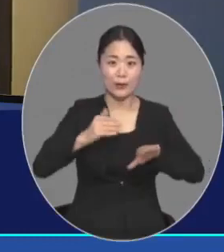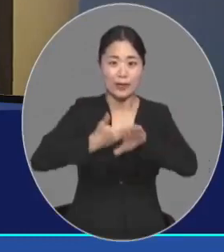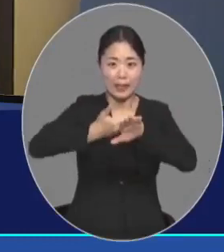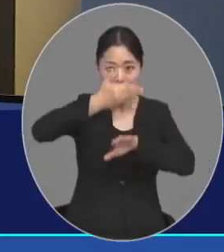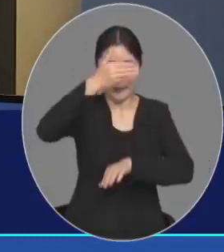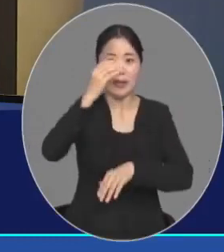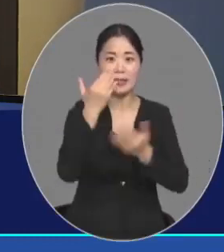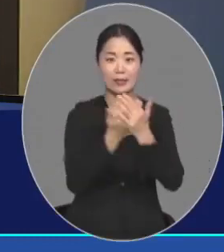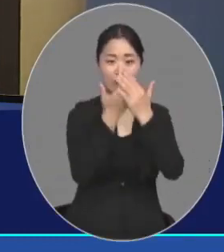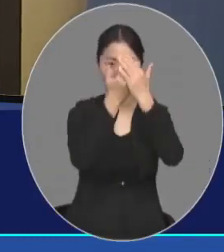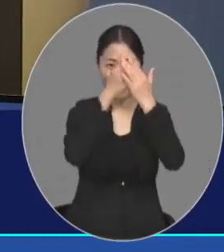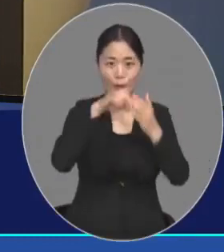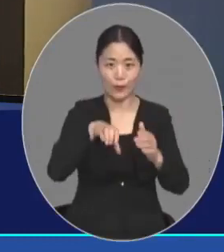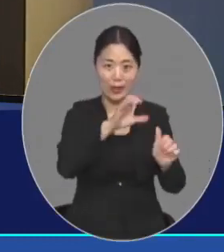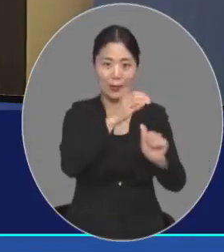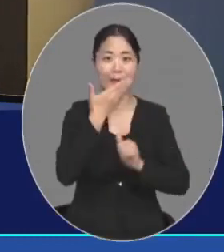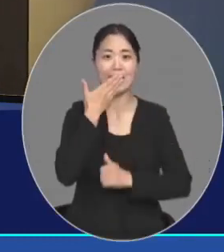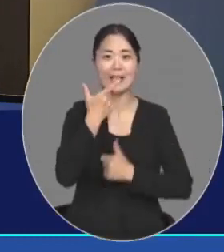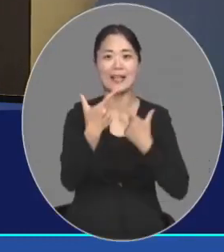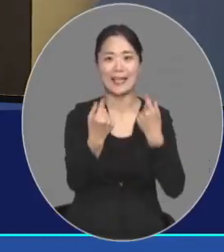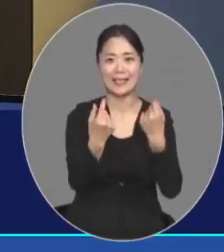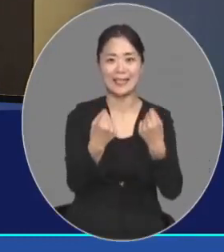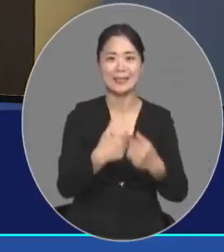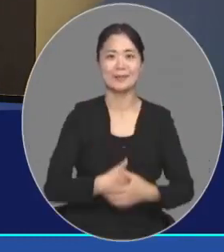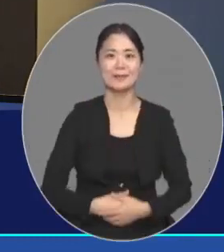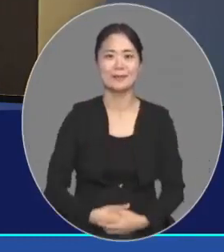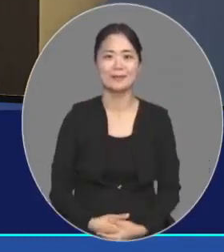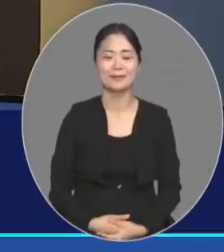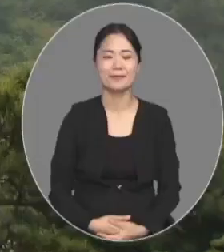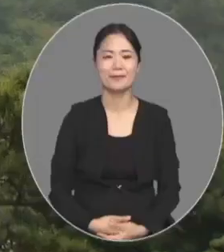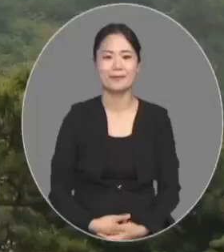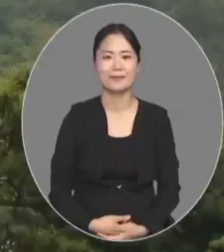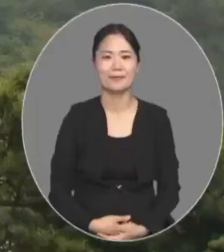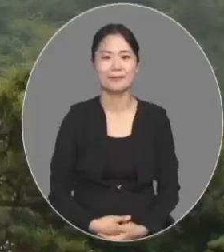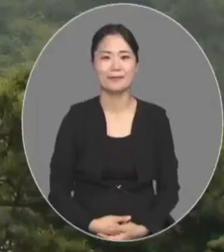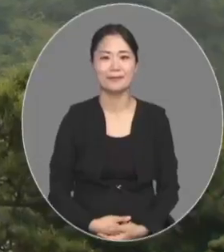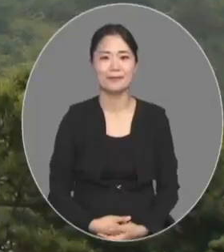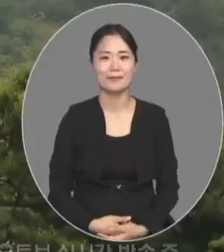지정에 도전합니다. 전병주 기자의 보도입니다.